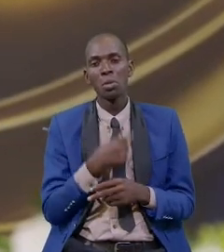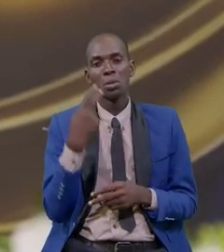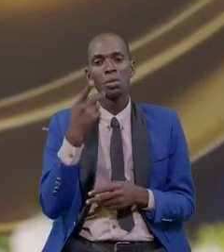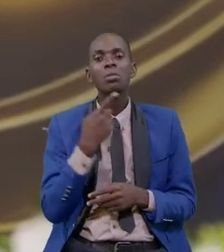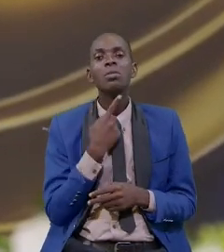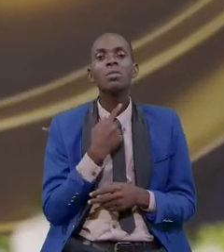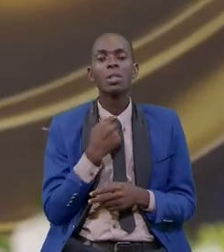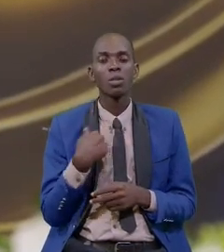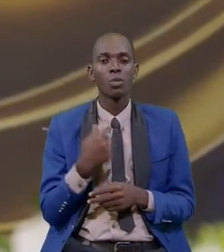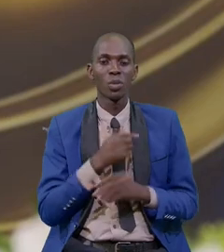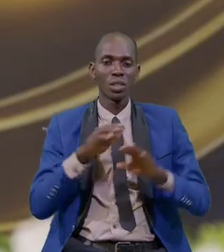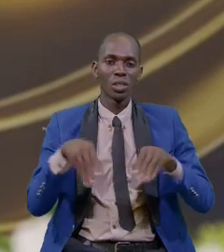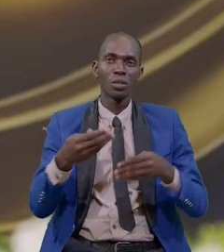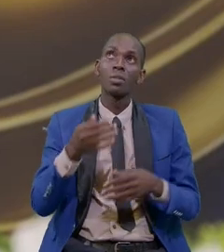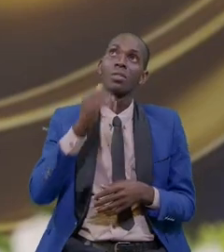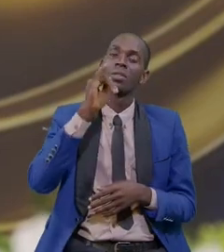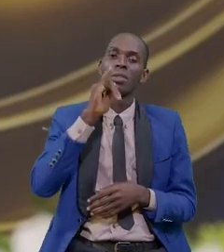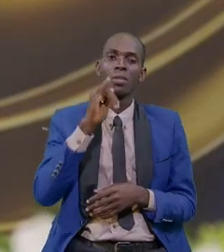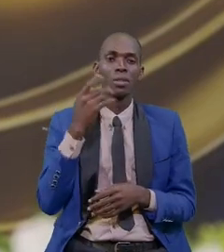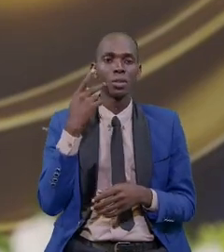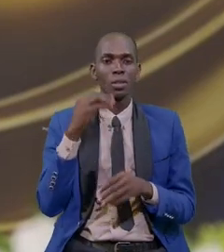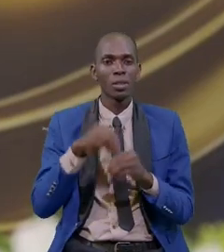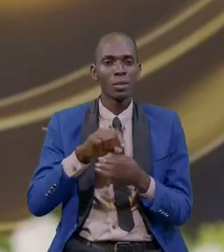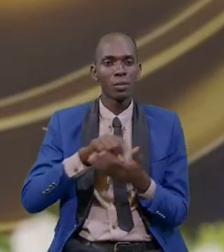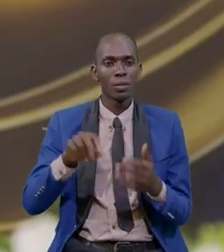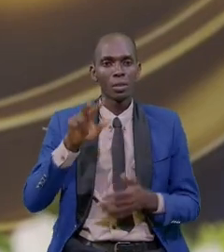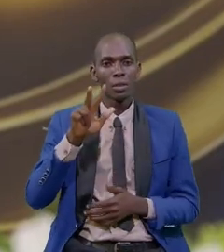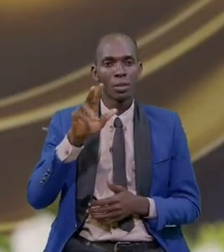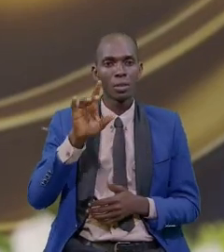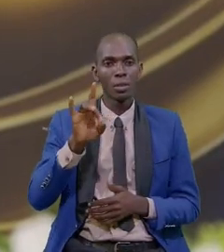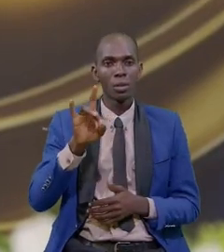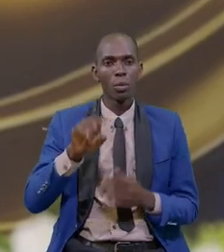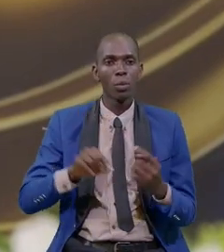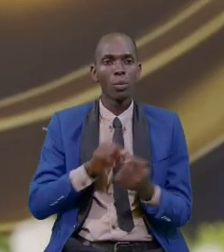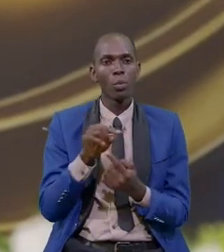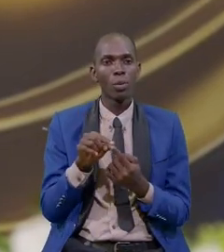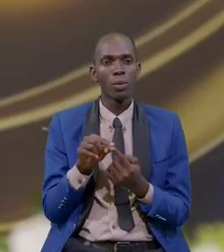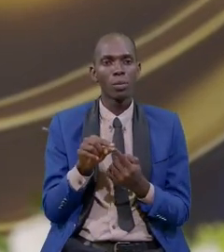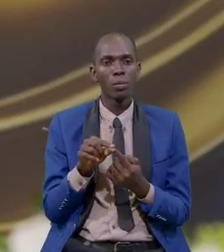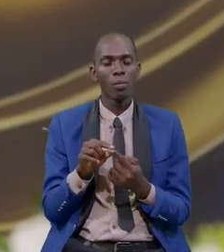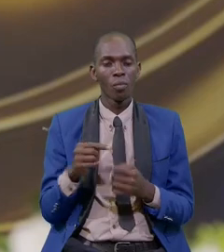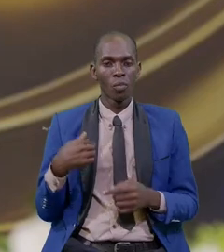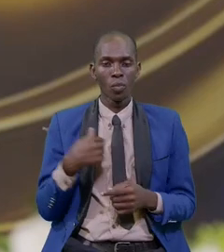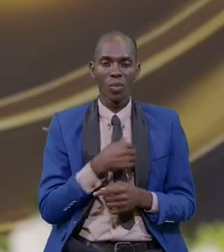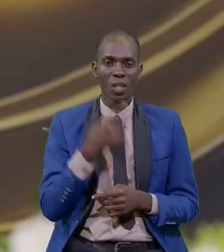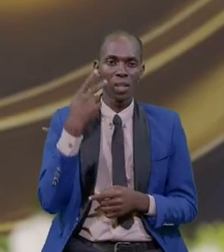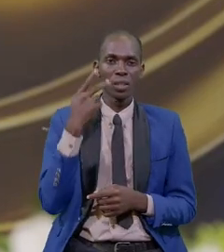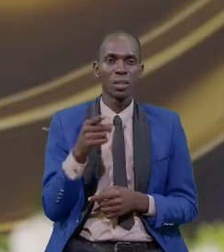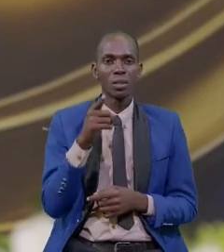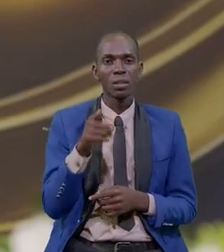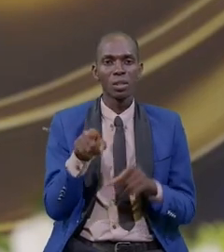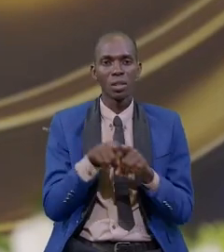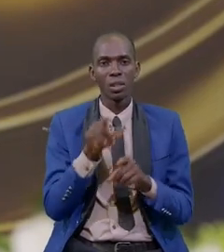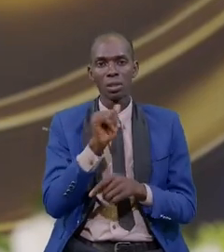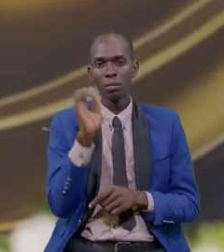avoir soif et t'avons-nous donné à boire? 38. Quand t'avons-nous vu